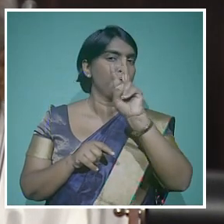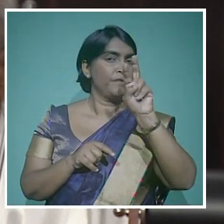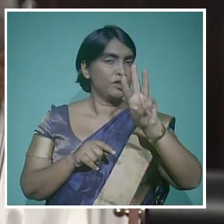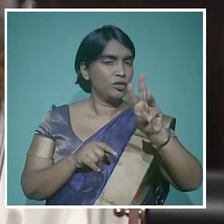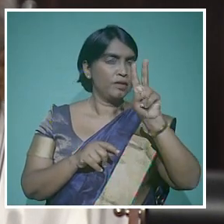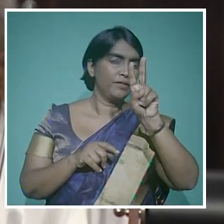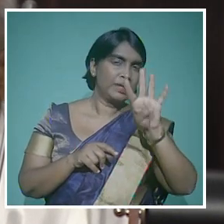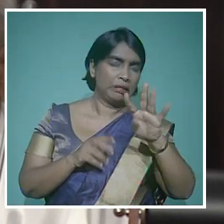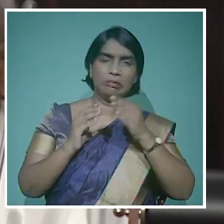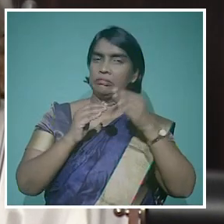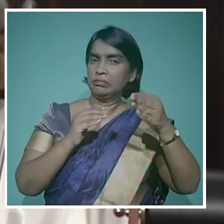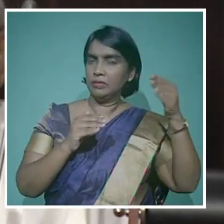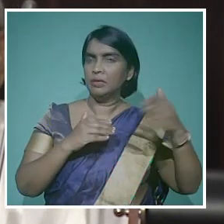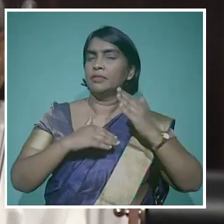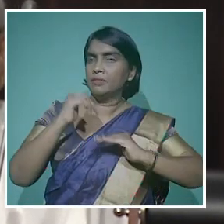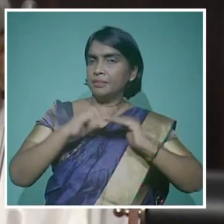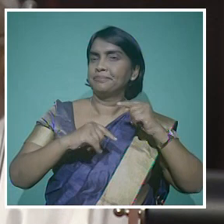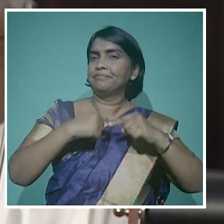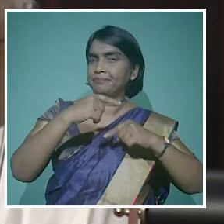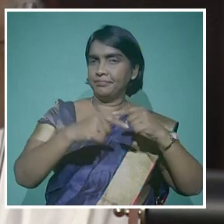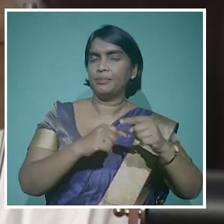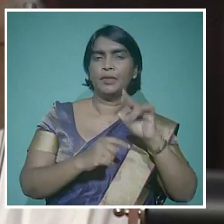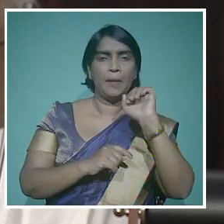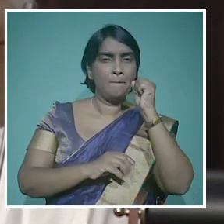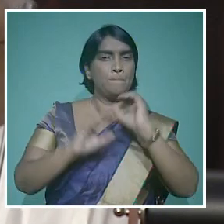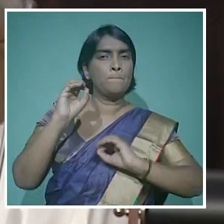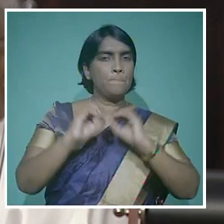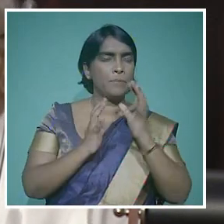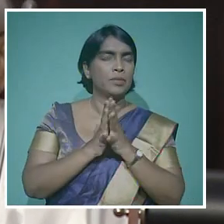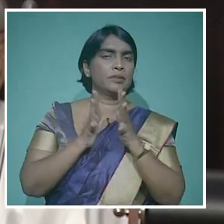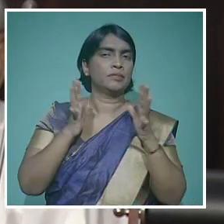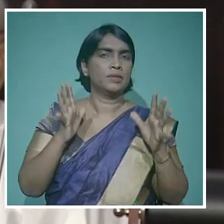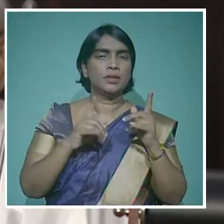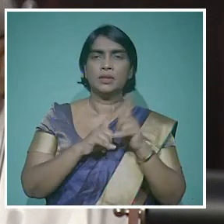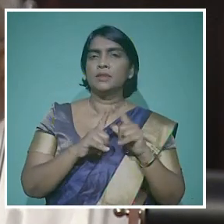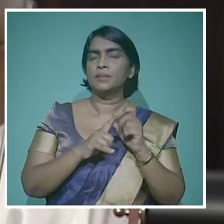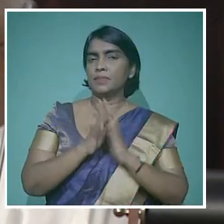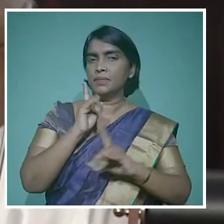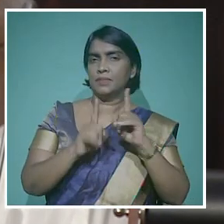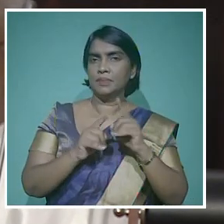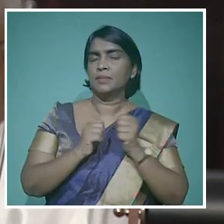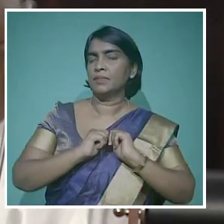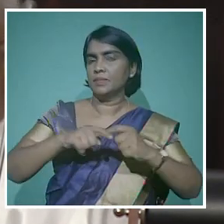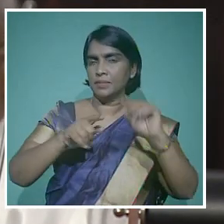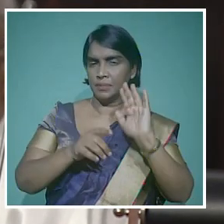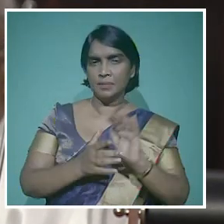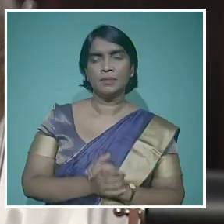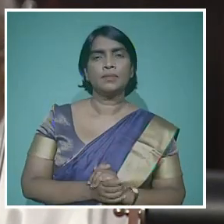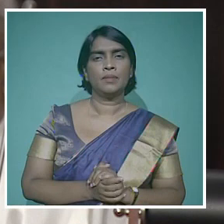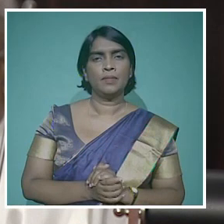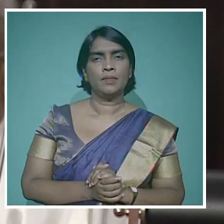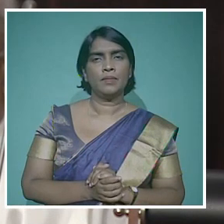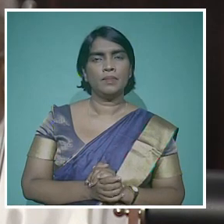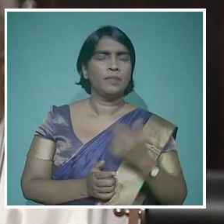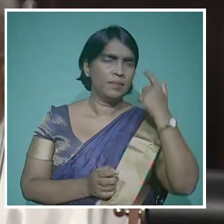2023-24 වර්ෂයේ ඉඳන් ක්‍රමානුකූලව 50%කට වැඩි කරන්න කියලා අධ්‍යාපන අමාත්‍යාංශය ක්‍රියා කරගෙන යනවා. මම